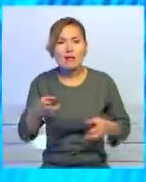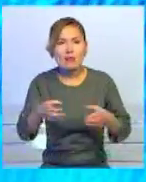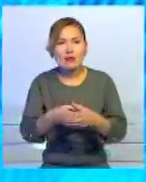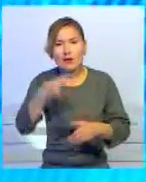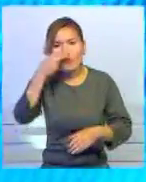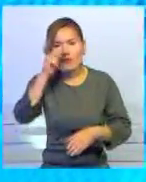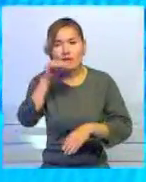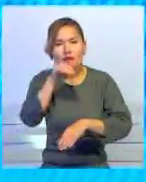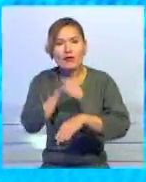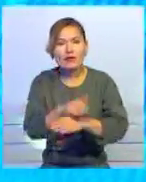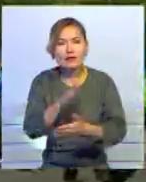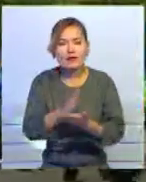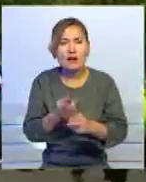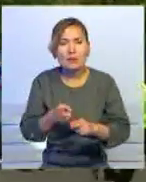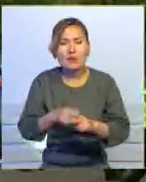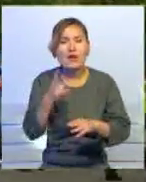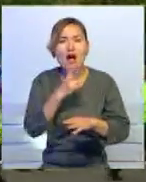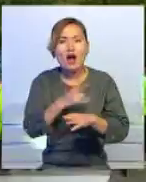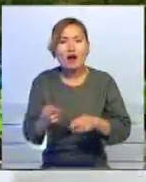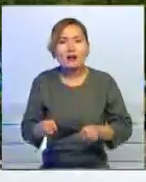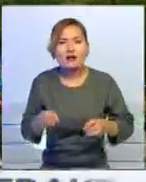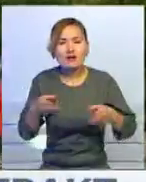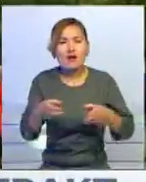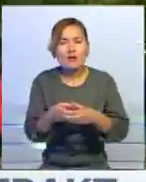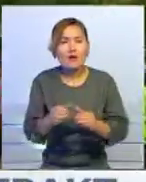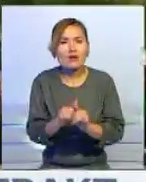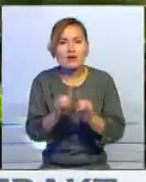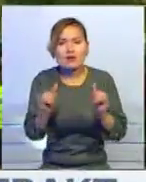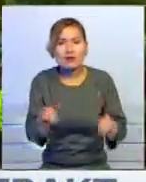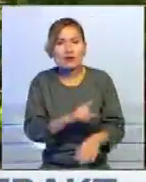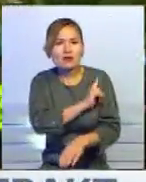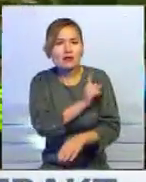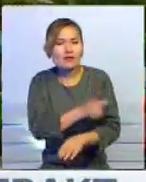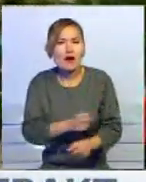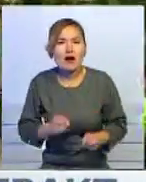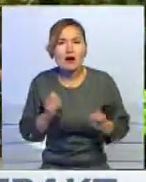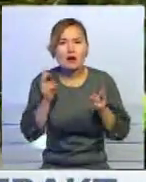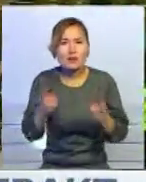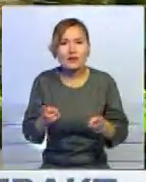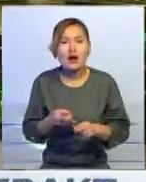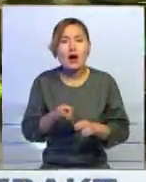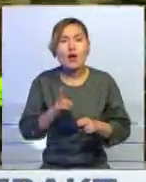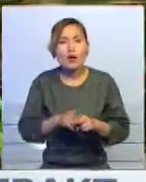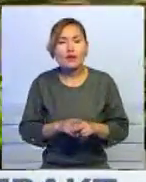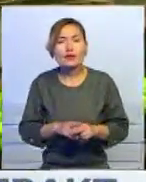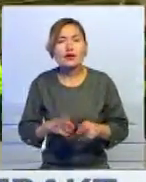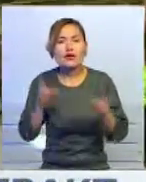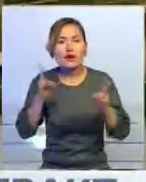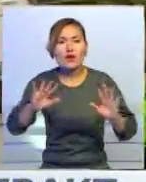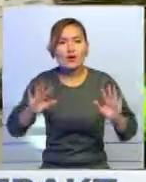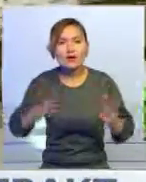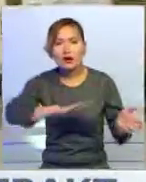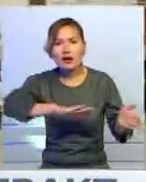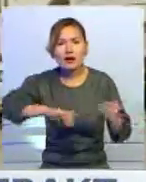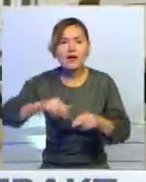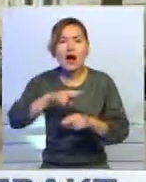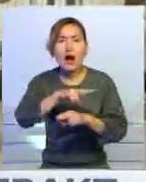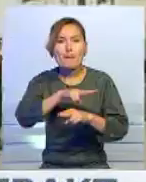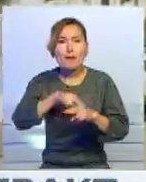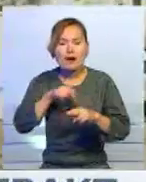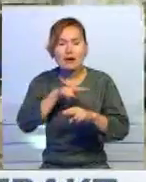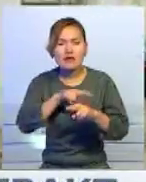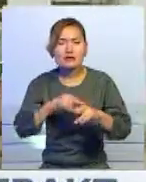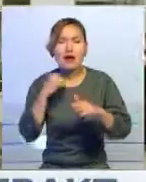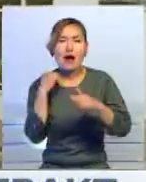агенттігі хабарлады. Ал елде террорлық қауіптің деңгейі ең жоғарғы дәрежеге дейін көтерілді. Сондай-ақ осы оқиғадан кейін полиция метрода пышақ